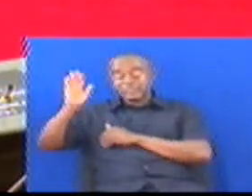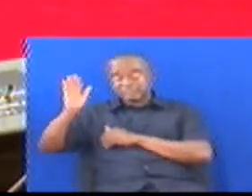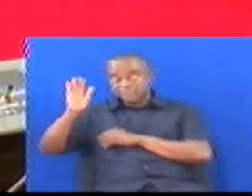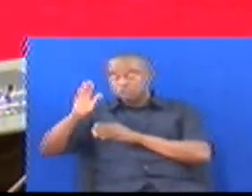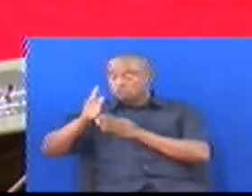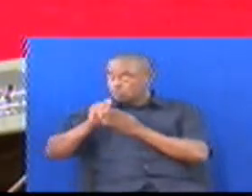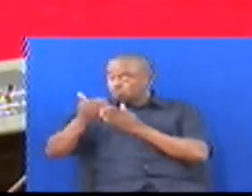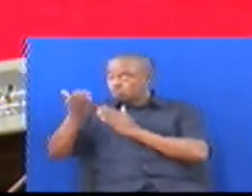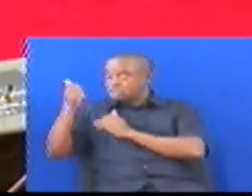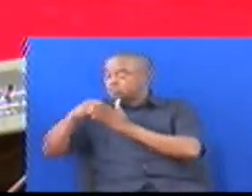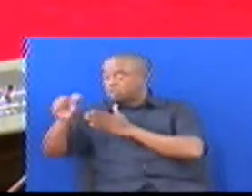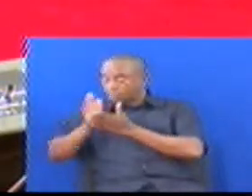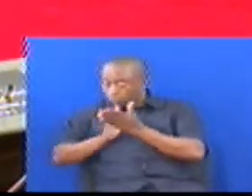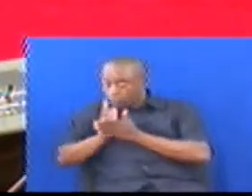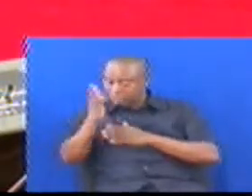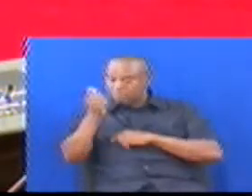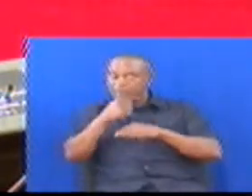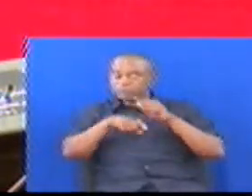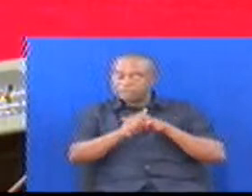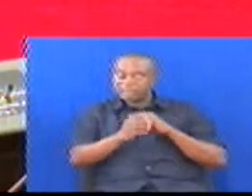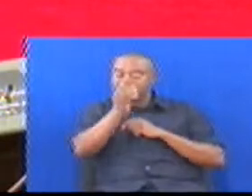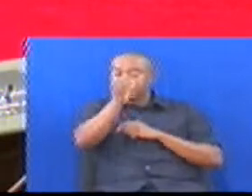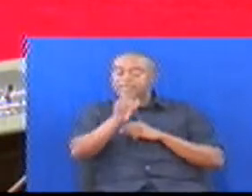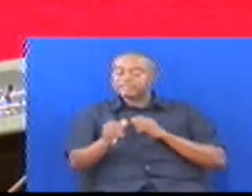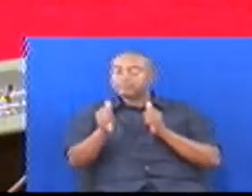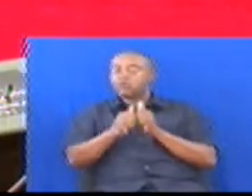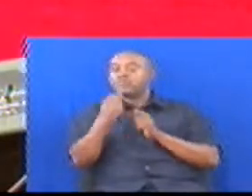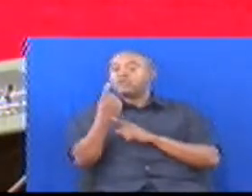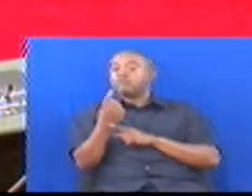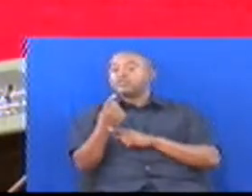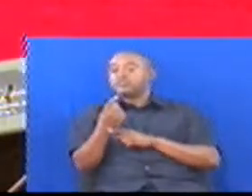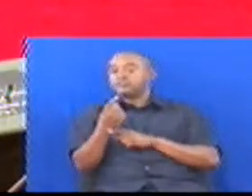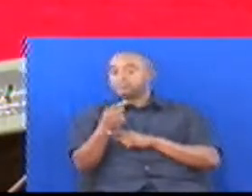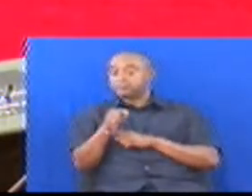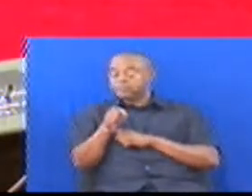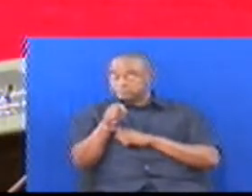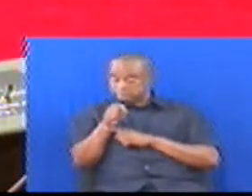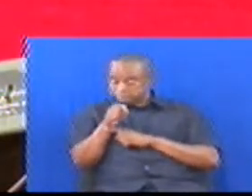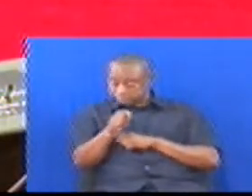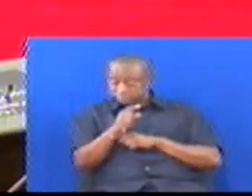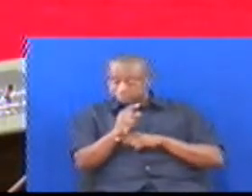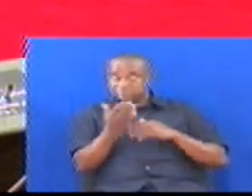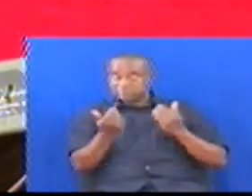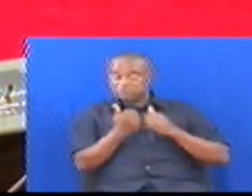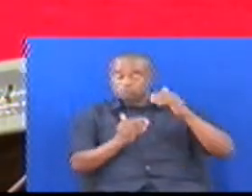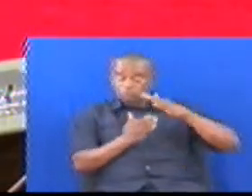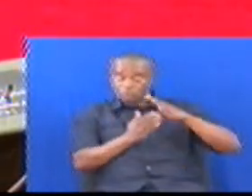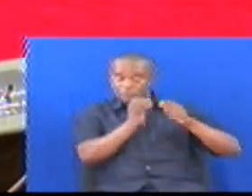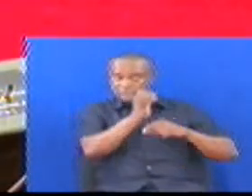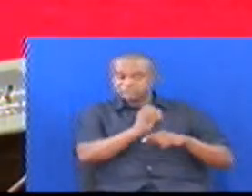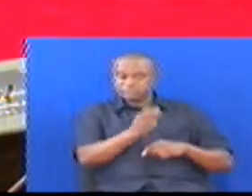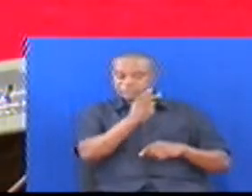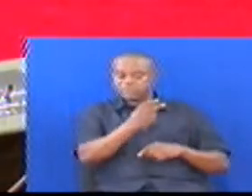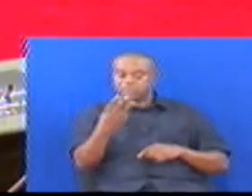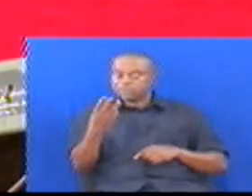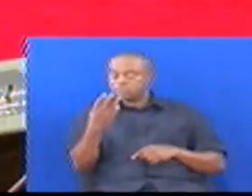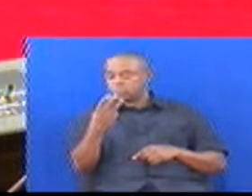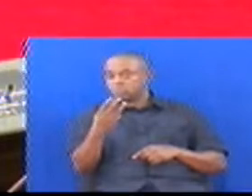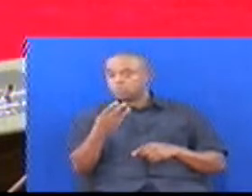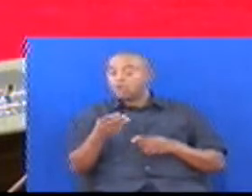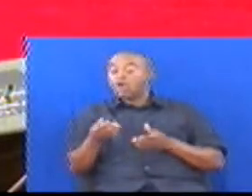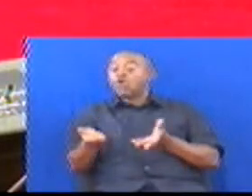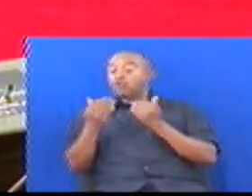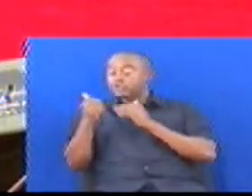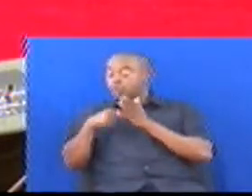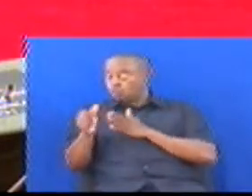ndani ni 11.9% ikilinganishwa na ukomo wa 23%, na uwiano wa